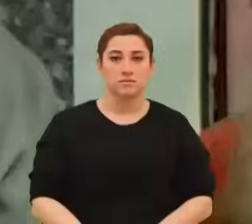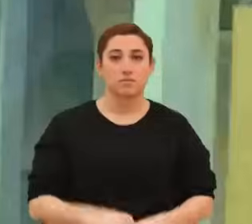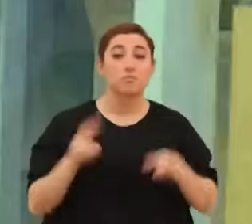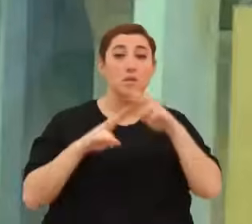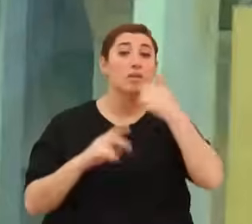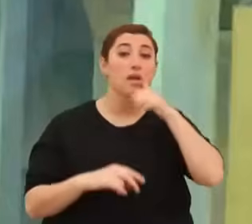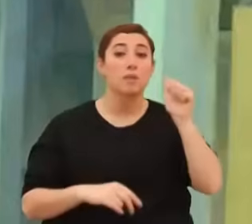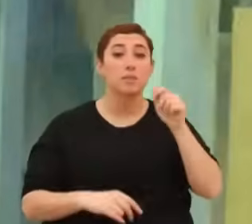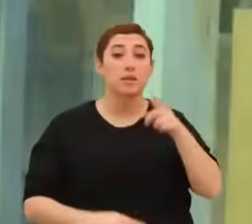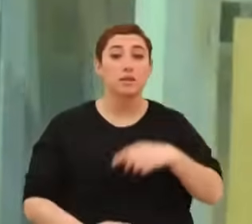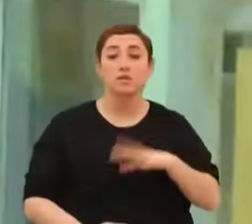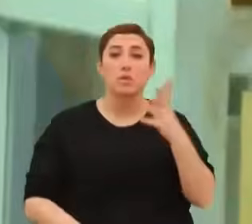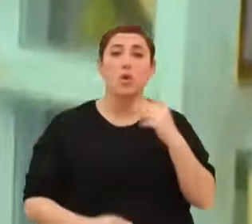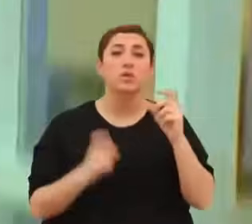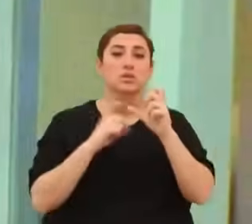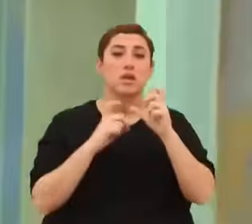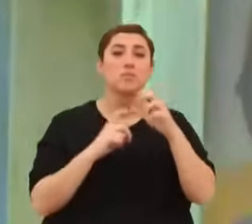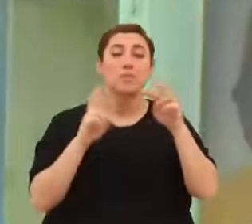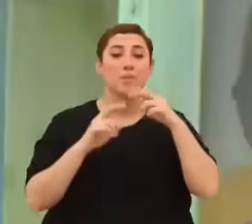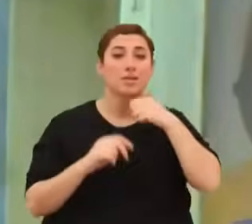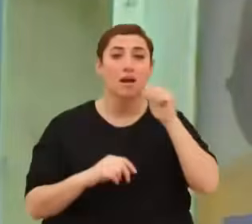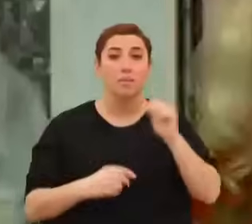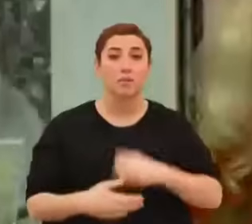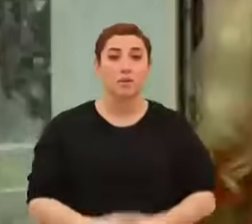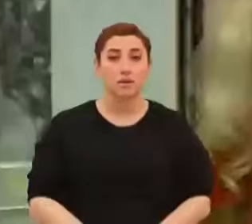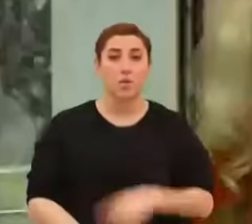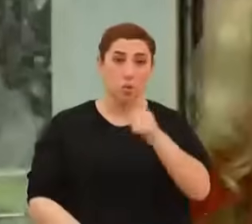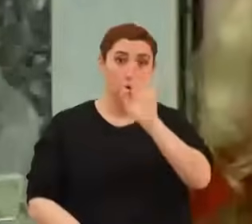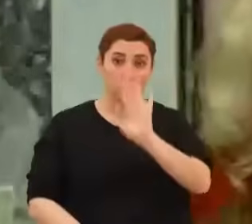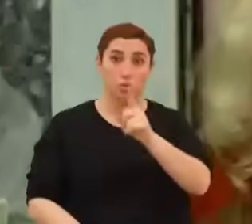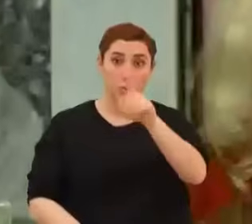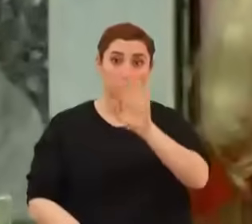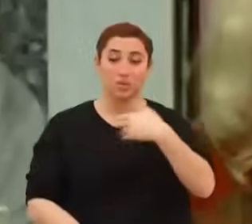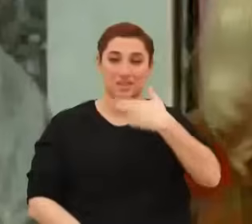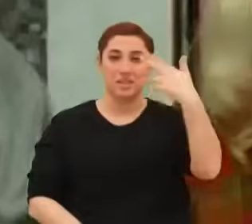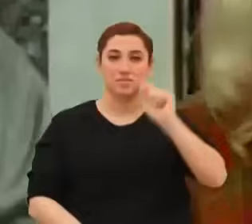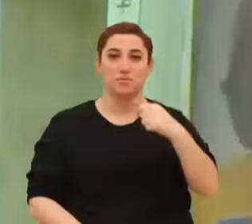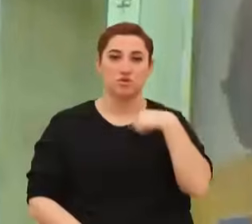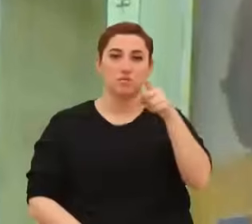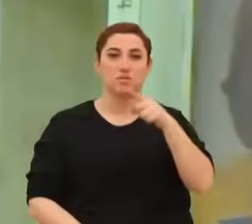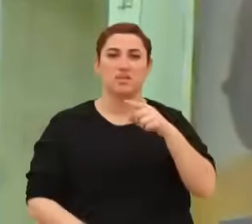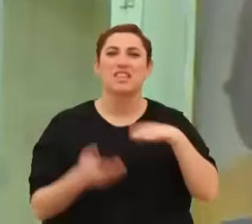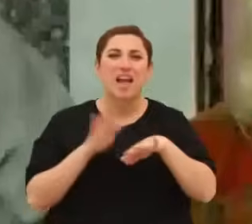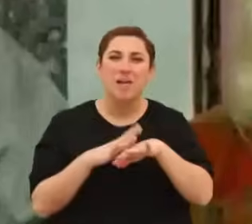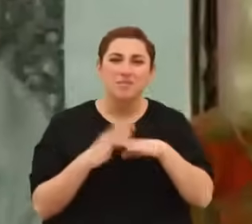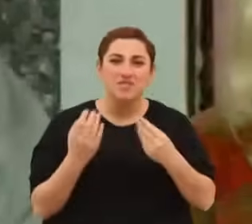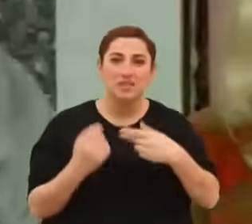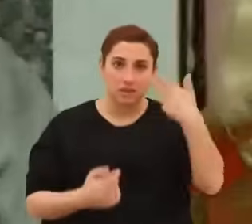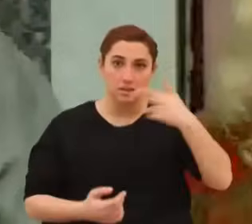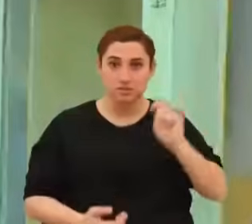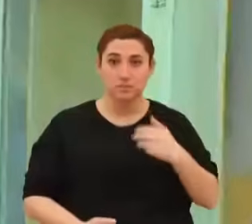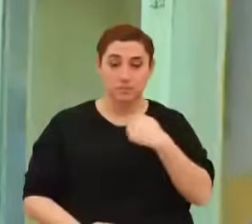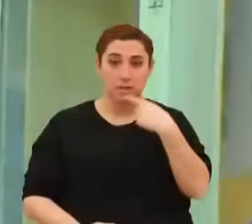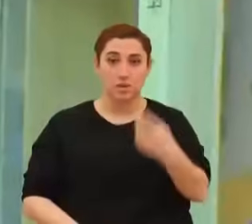Mehmet abi. Efendim sen? Mehmet abi. Öyle dur. Öyle dur, resmini çizeceğim senin. Ne yapacaksın? Resmini